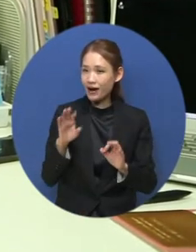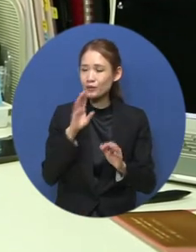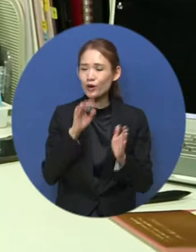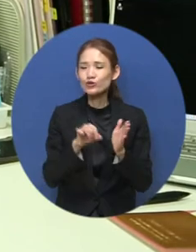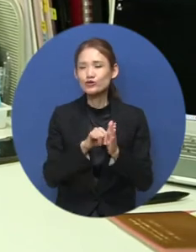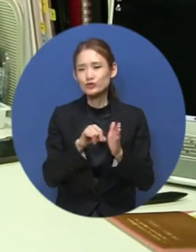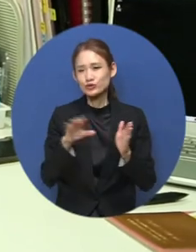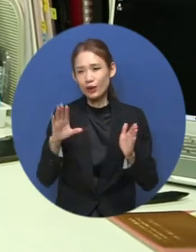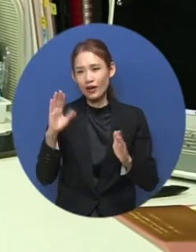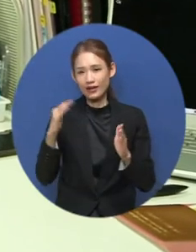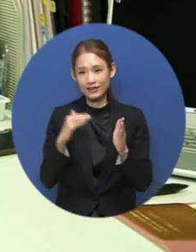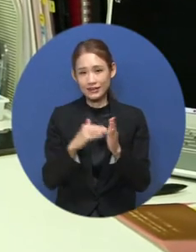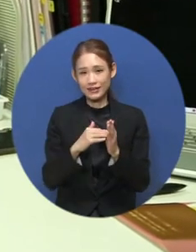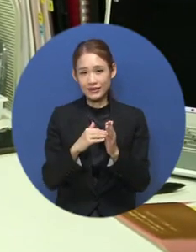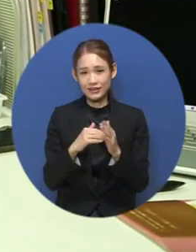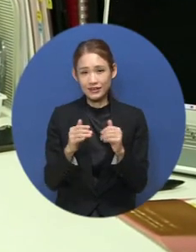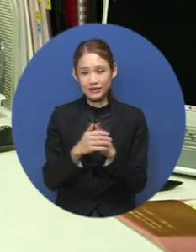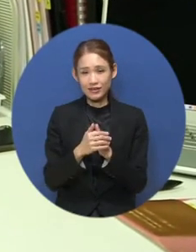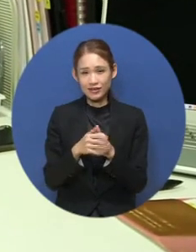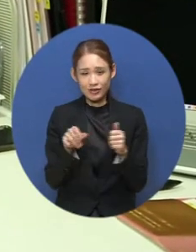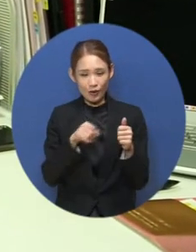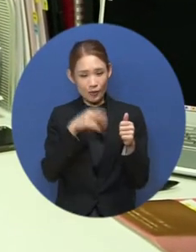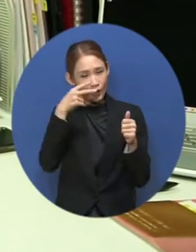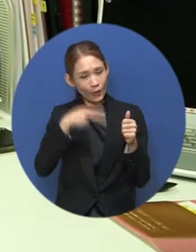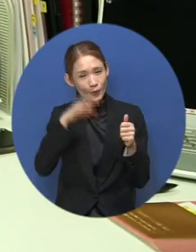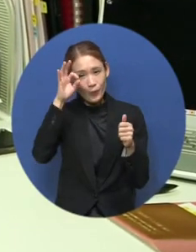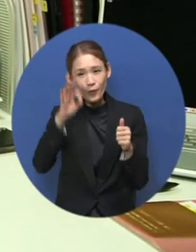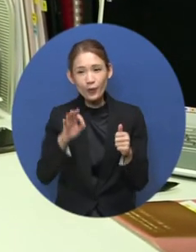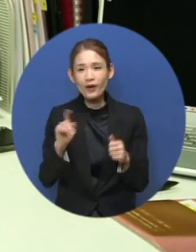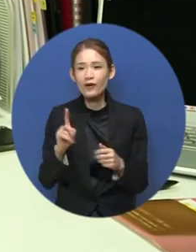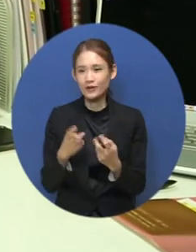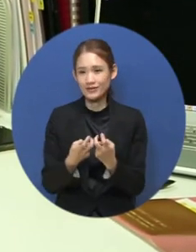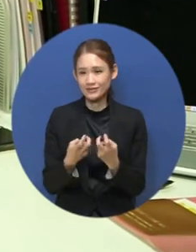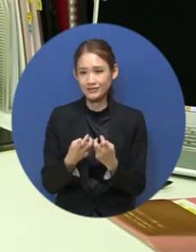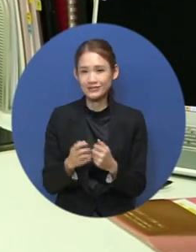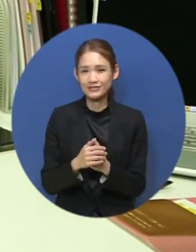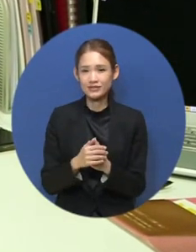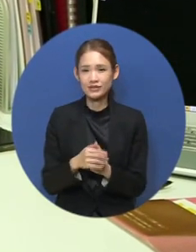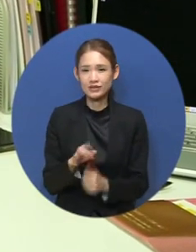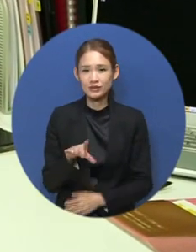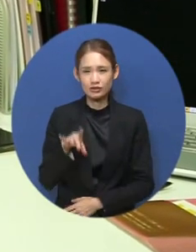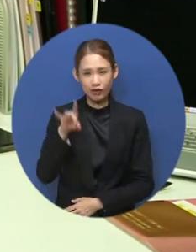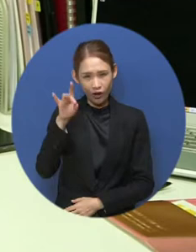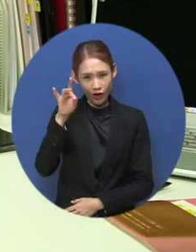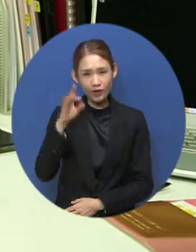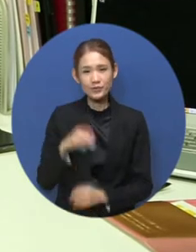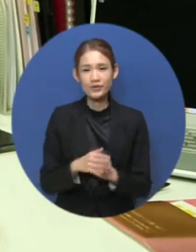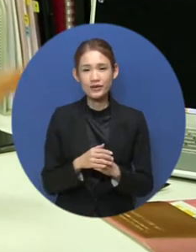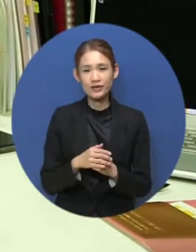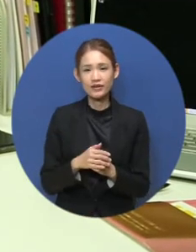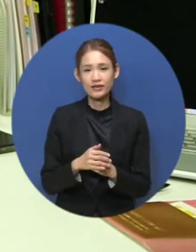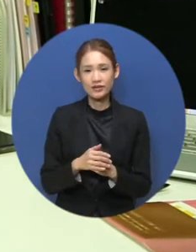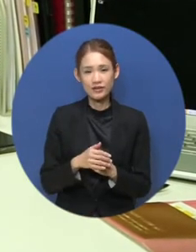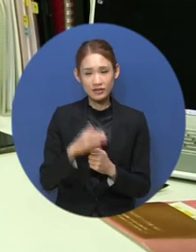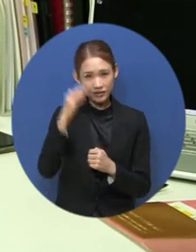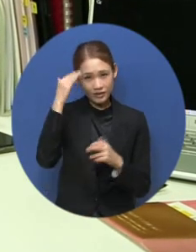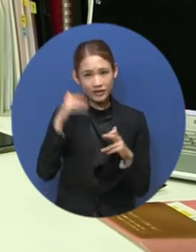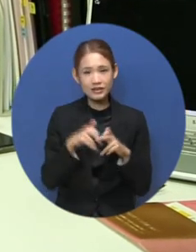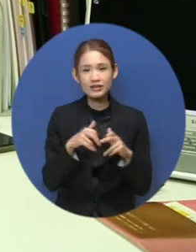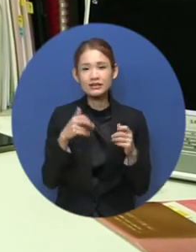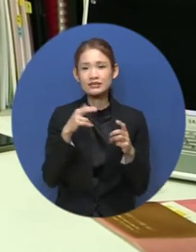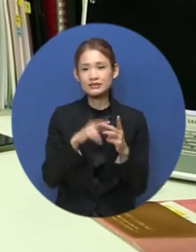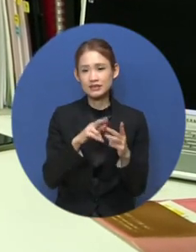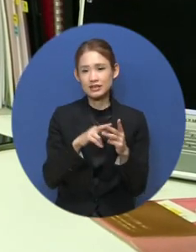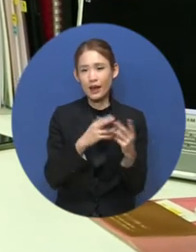때까지 이제 다 지켜보신 거잖아요. 어떠세요 이렇게 보니까? 처음에 저희 또 센터에도 많은